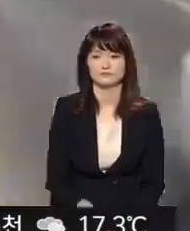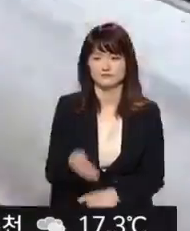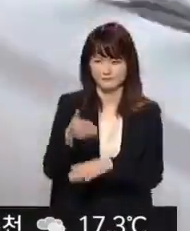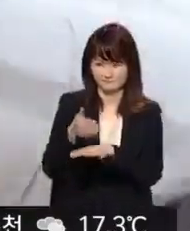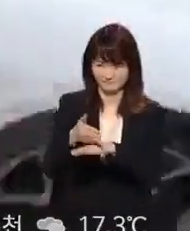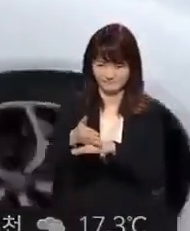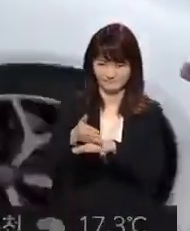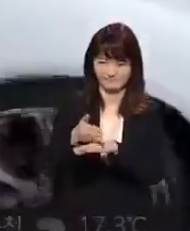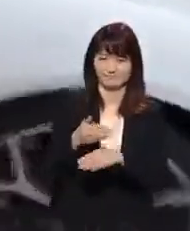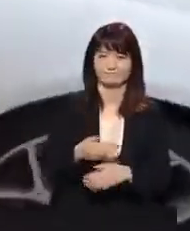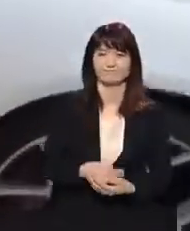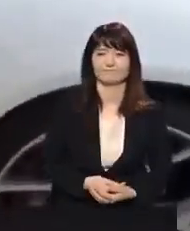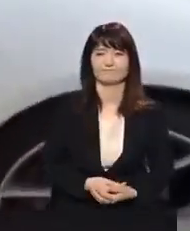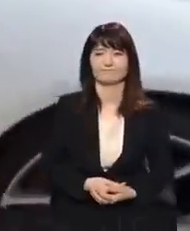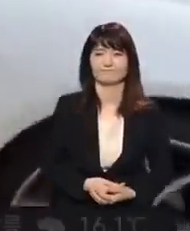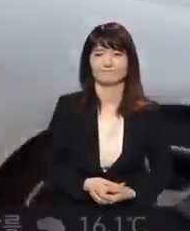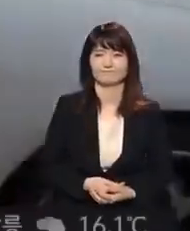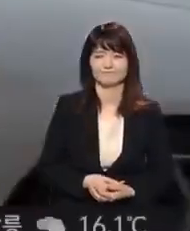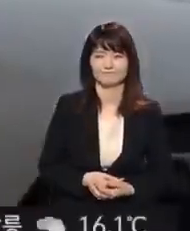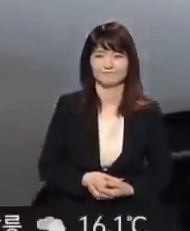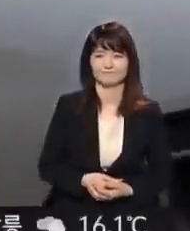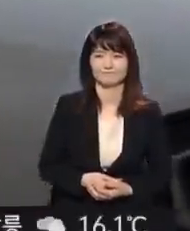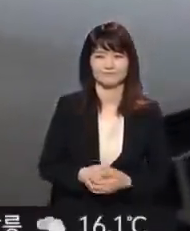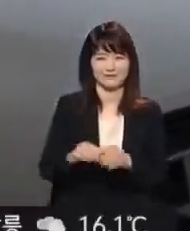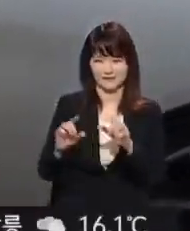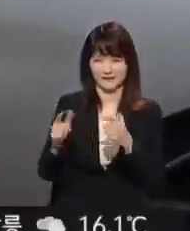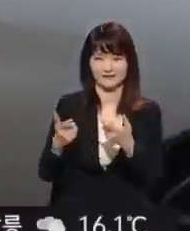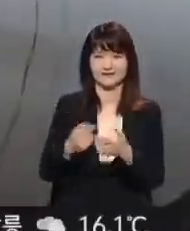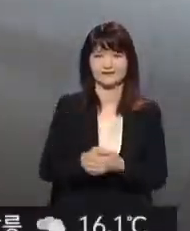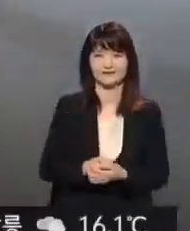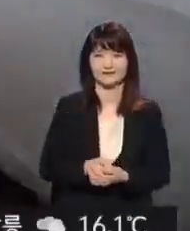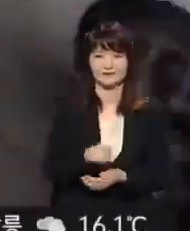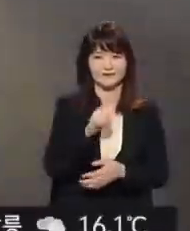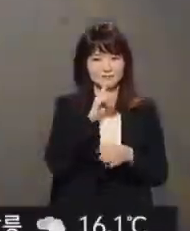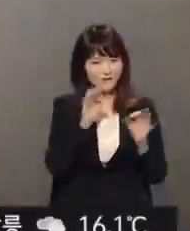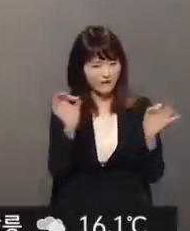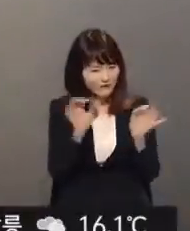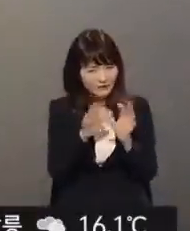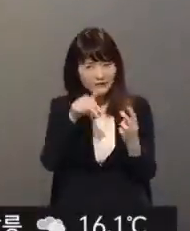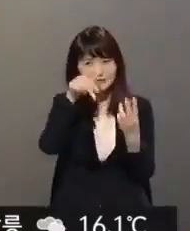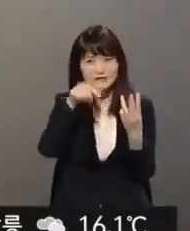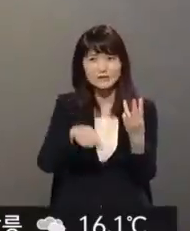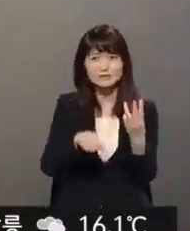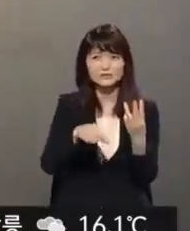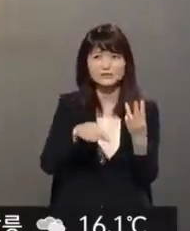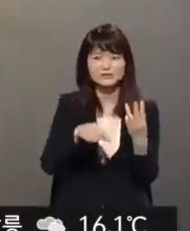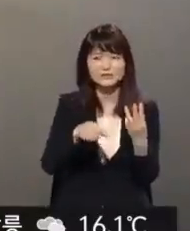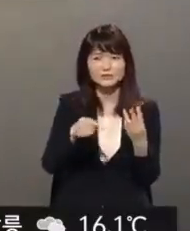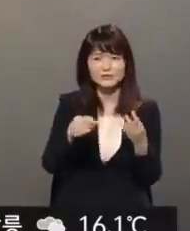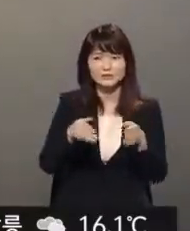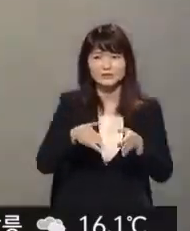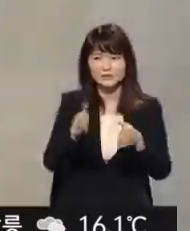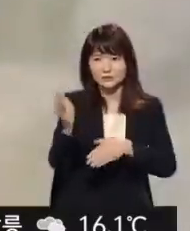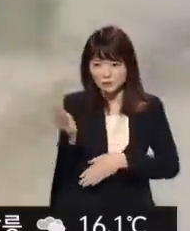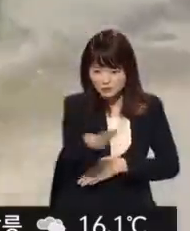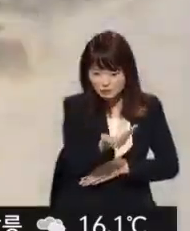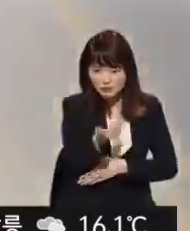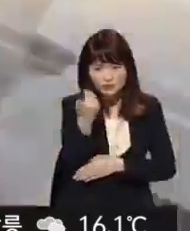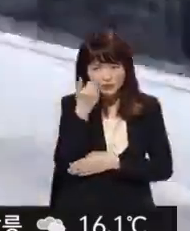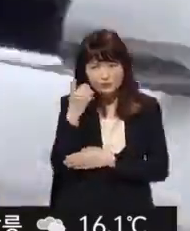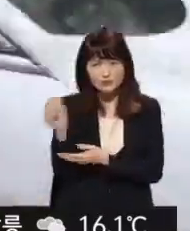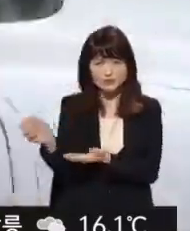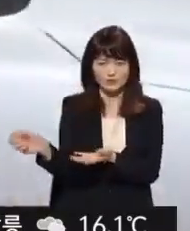You're welcome. You're welcome. But you have to do it yourself. This is crazy. 3 weeks I've been waiting for this hole to be closed.